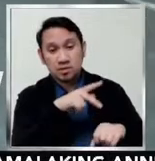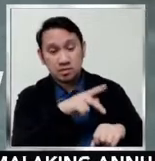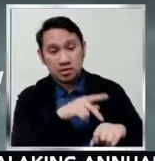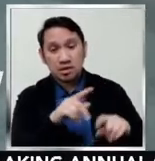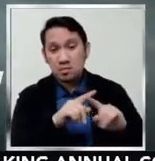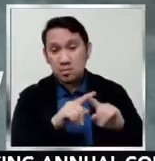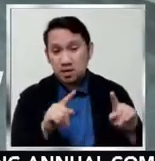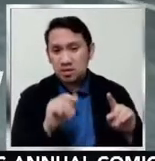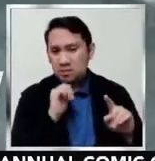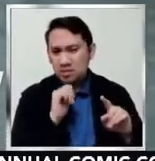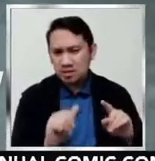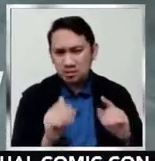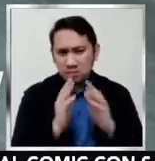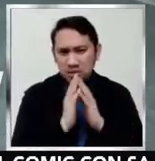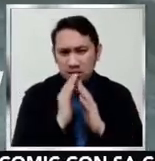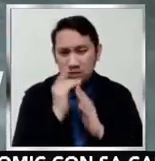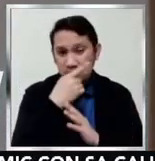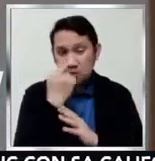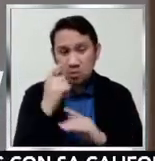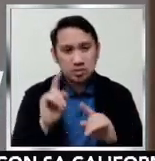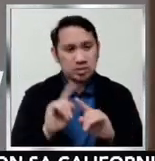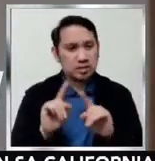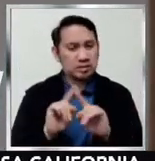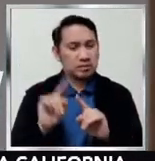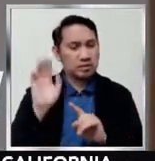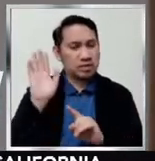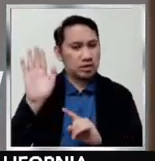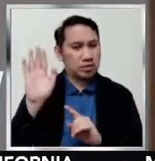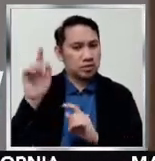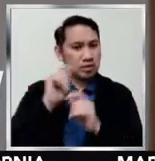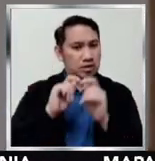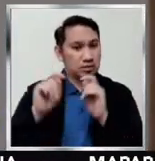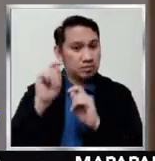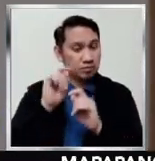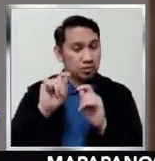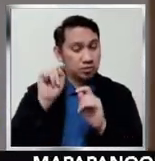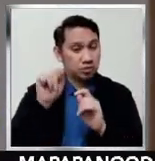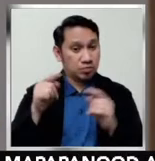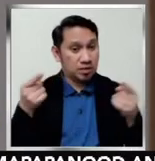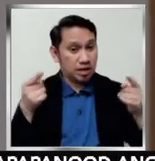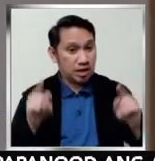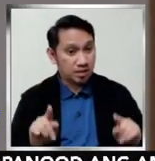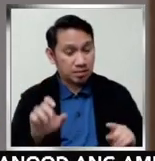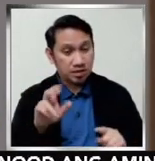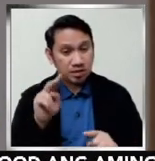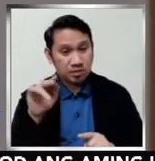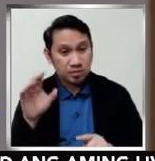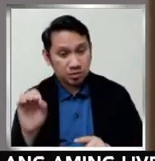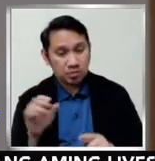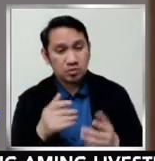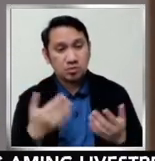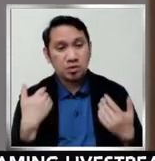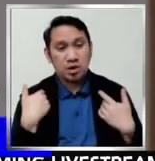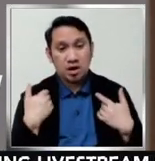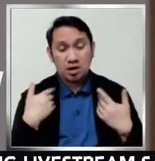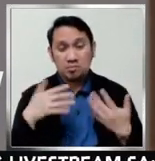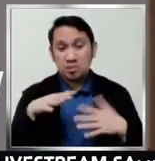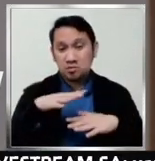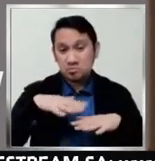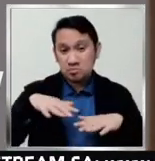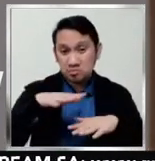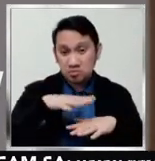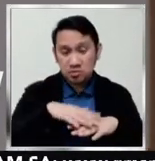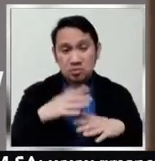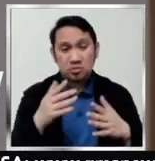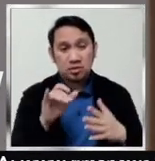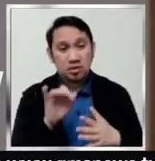ng bagyo sa gitna ng El Nino. October, November, December, ito yung mga landfalling crossing tropical cyclone. So kapag yan naman